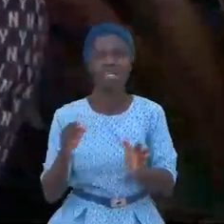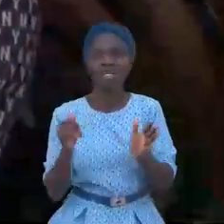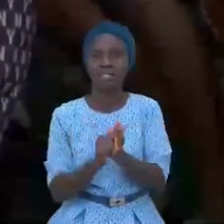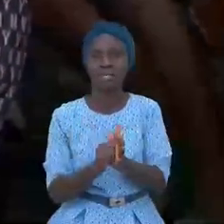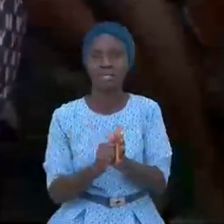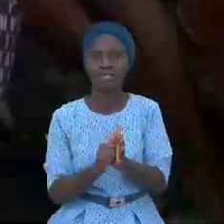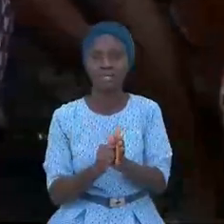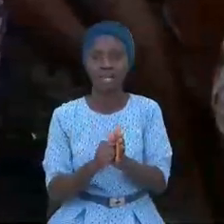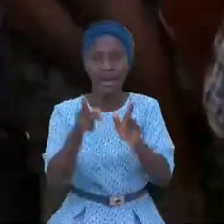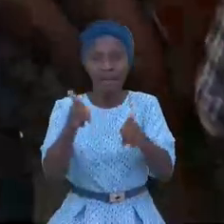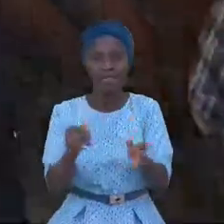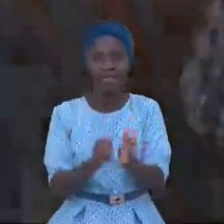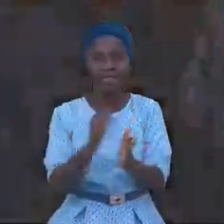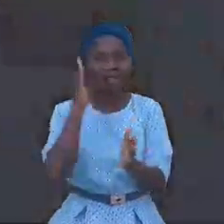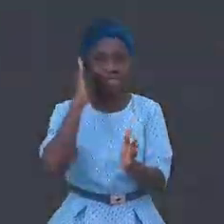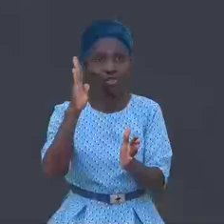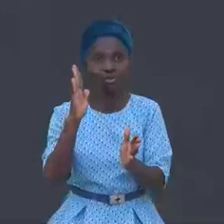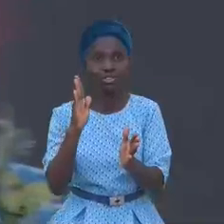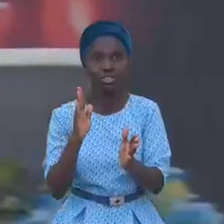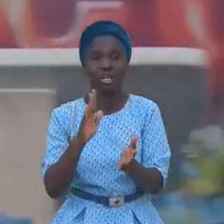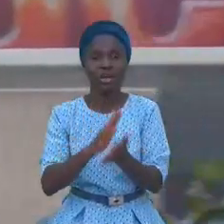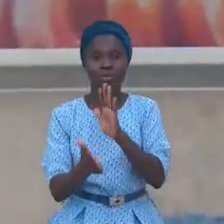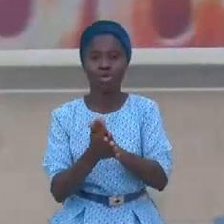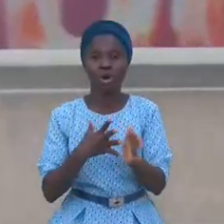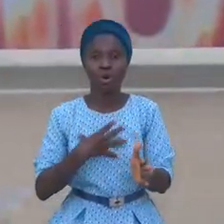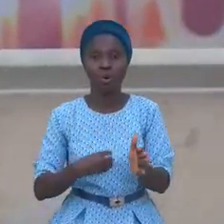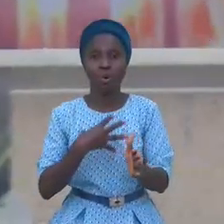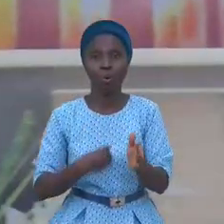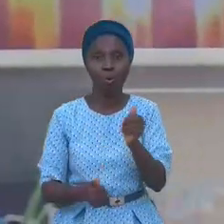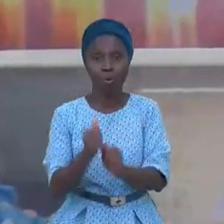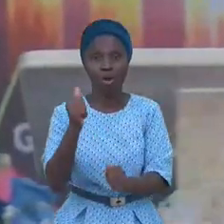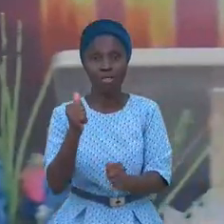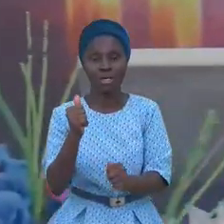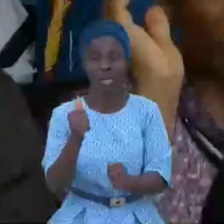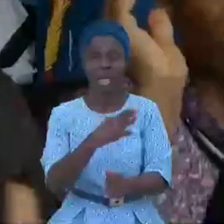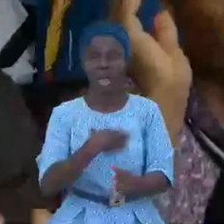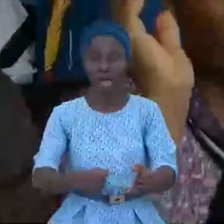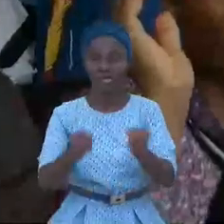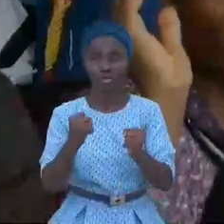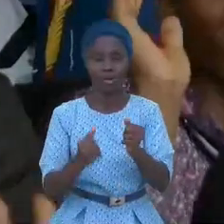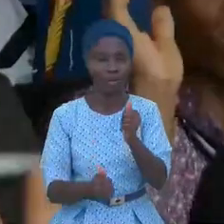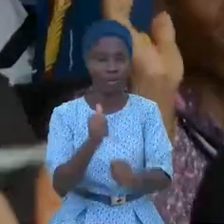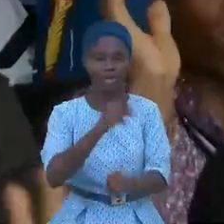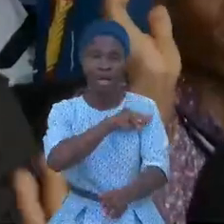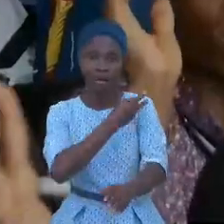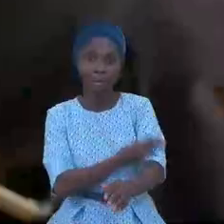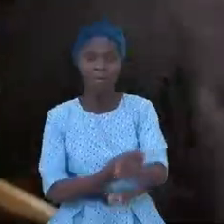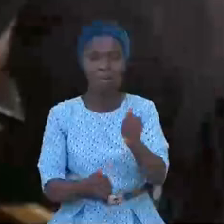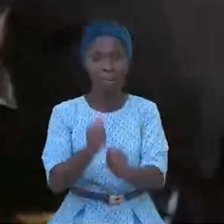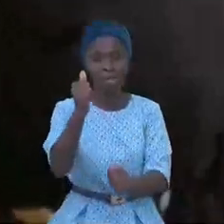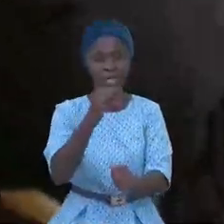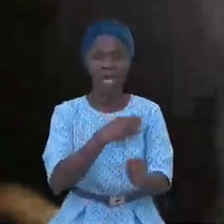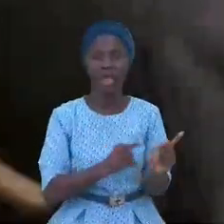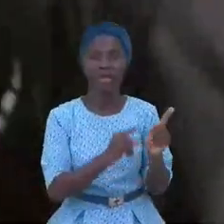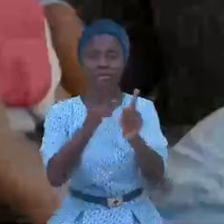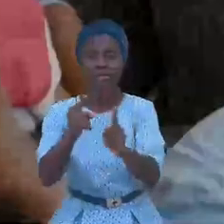Qui sera plus blanc, plus brillant, plus pur? C'est qui? Qui sera plus fort et plus puissant et ira plus loin?